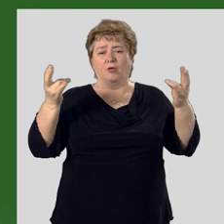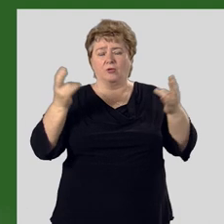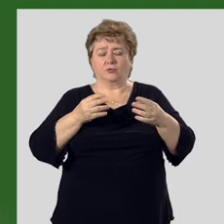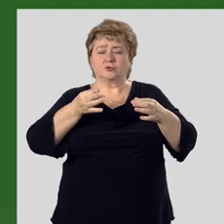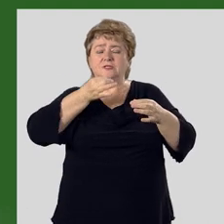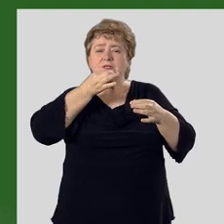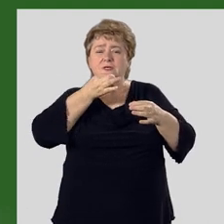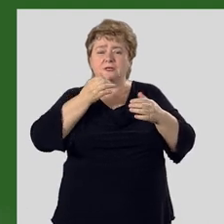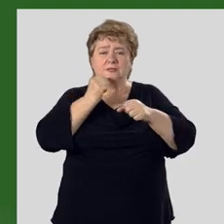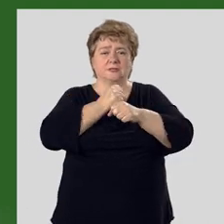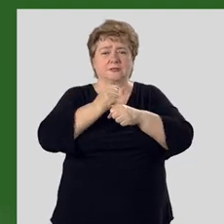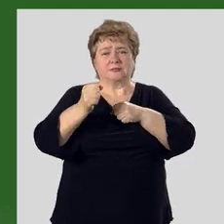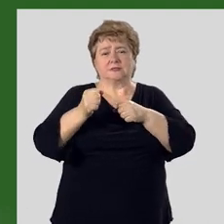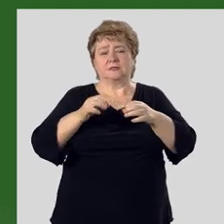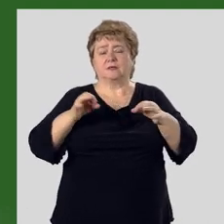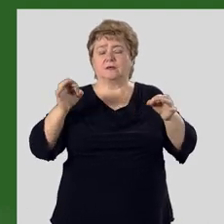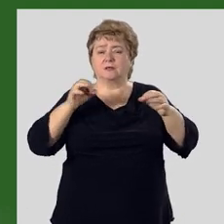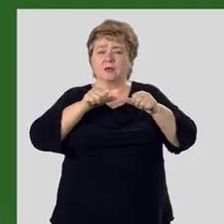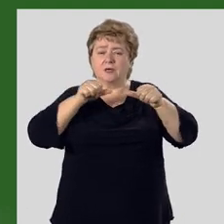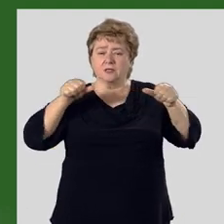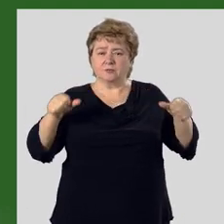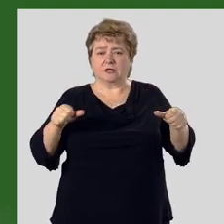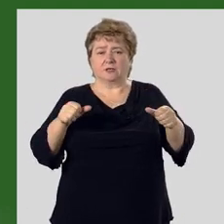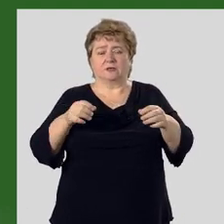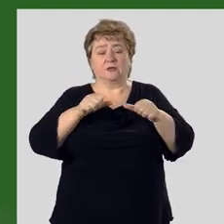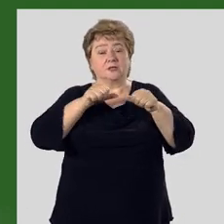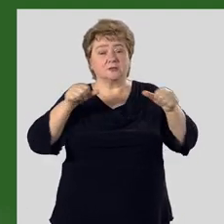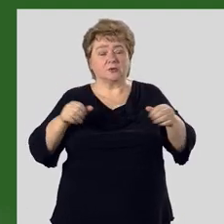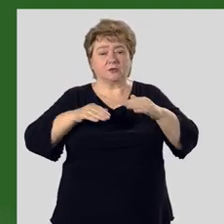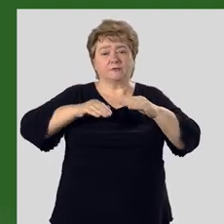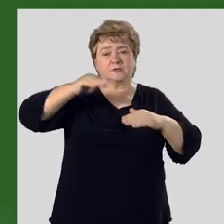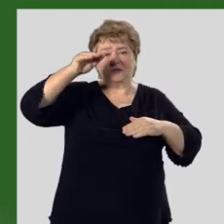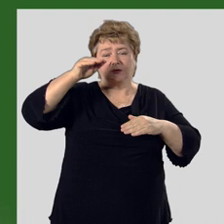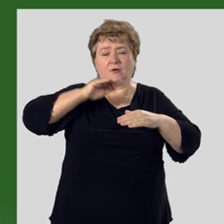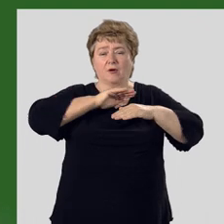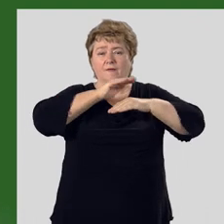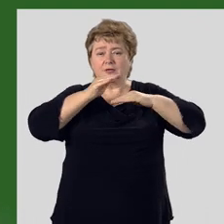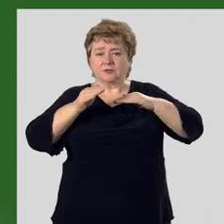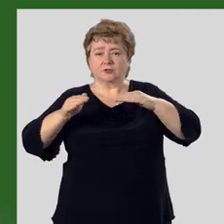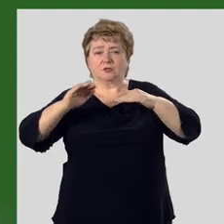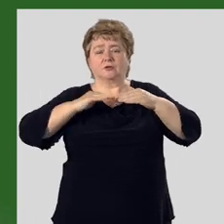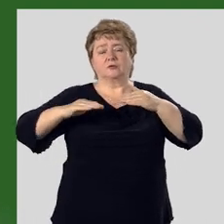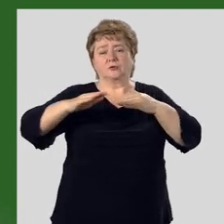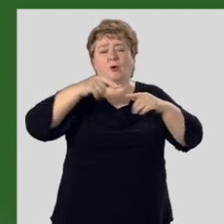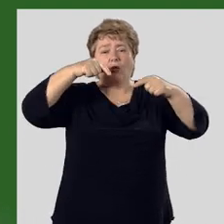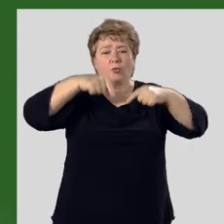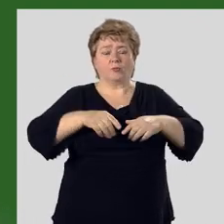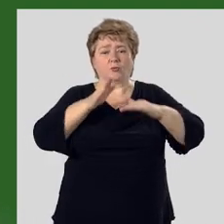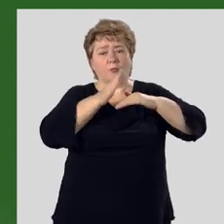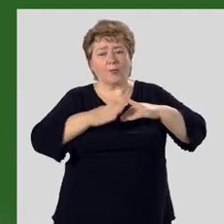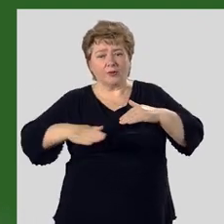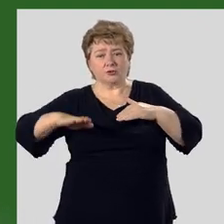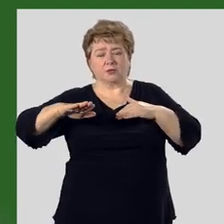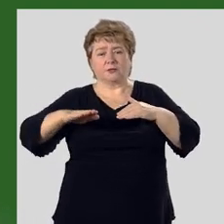нужно предварительно сделать определенные измерения. Измерить высоту возвышенных участков и глубину